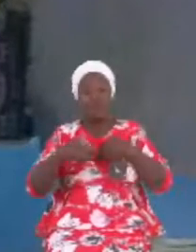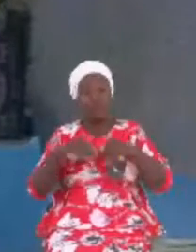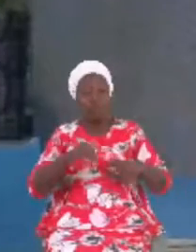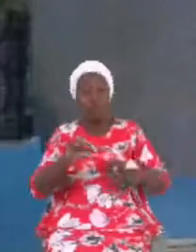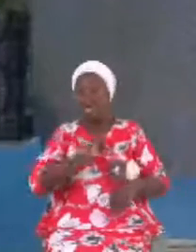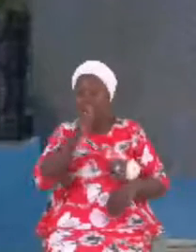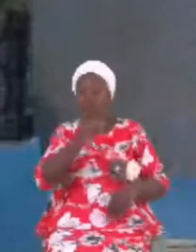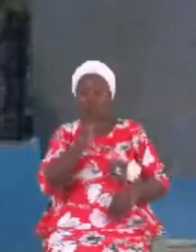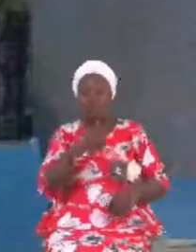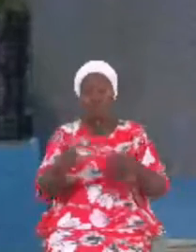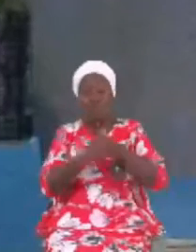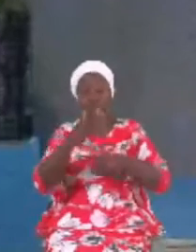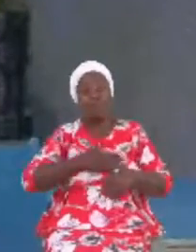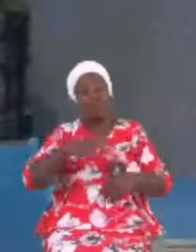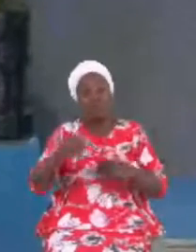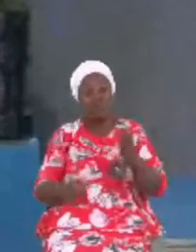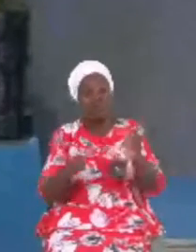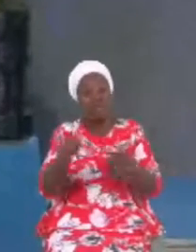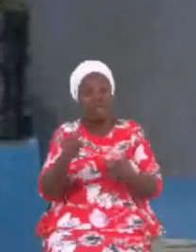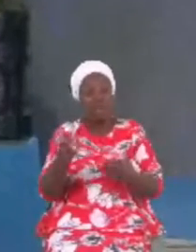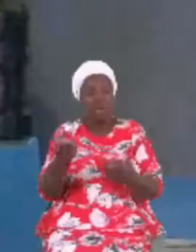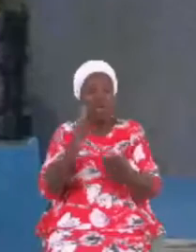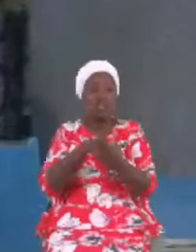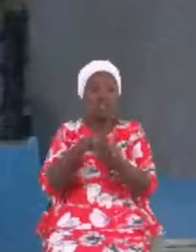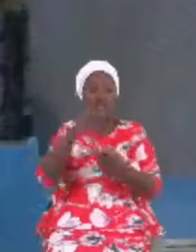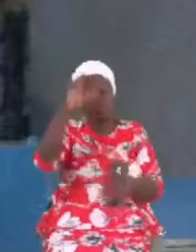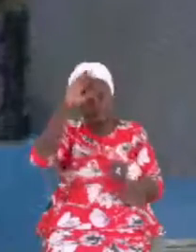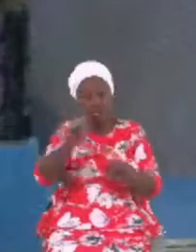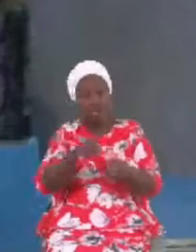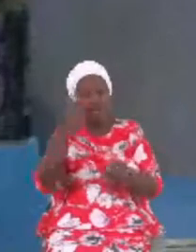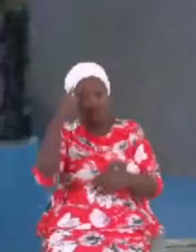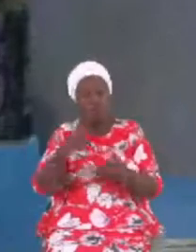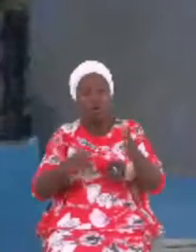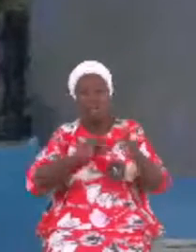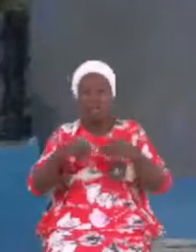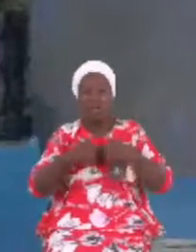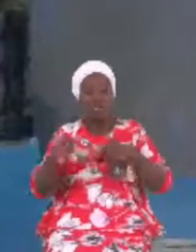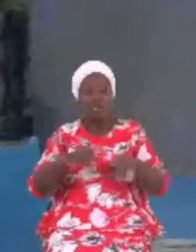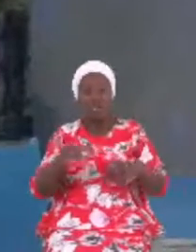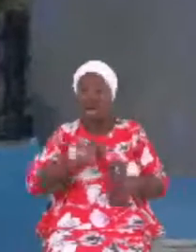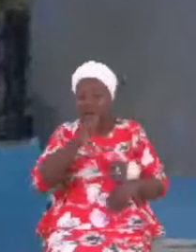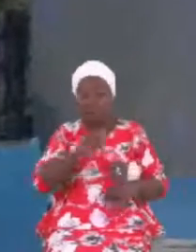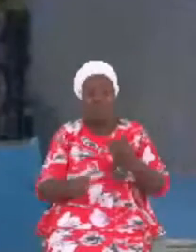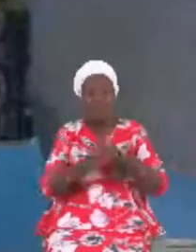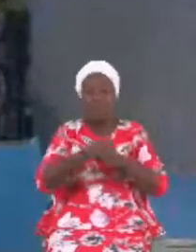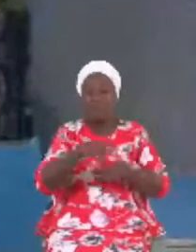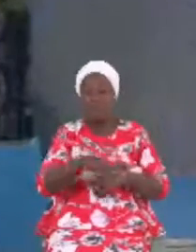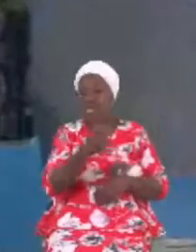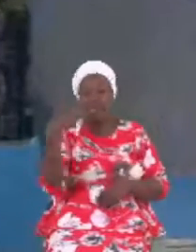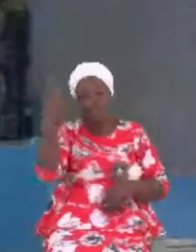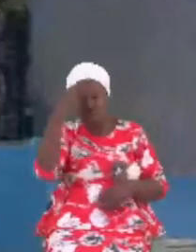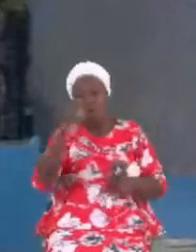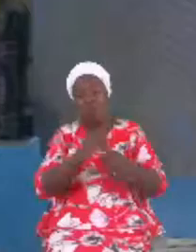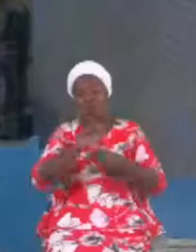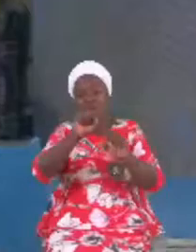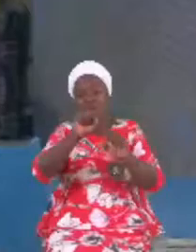ne condamne pas mon grand frère pour ce que j'ai fait. Je ne condamne pas la société pour ce que j'ai fait. Je ne condamne pas le gouvernement pour ce que j'ai